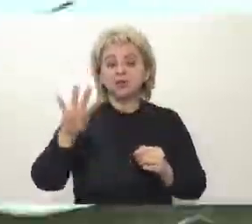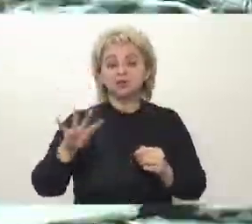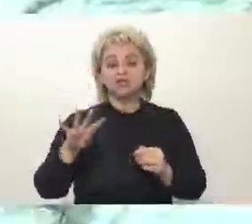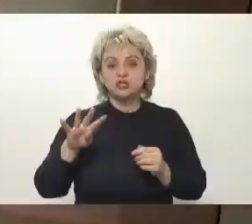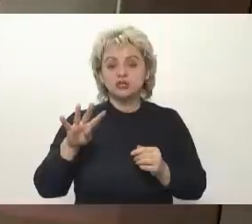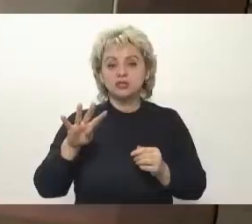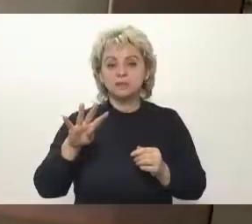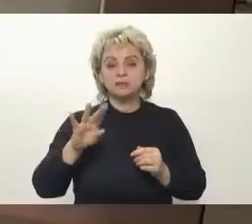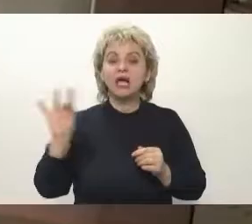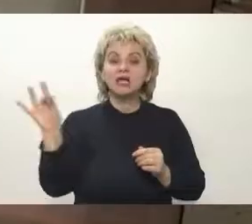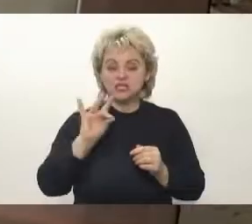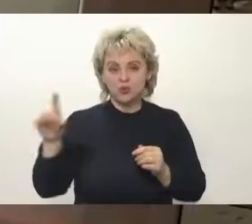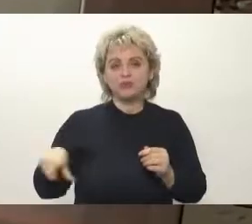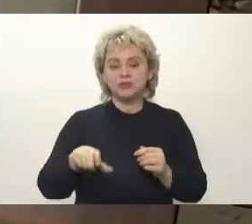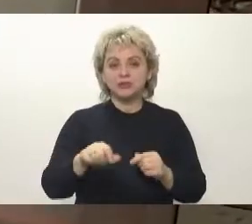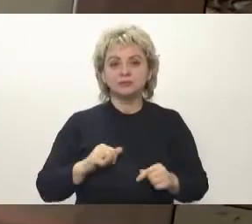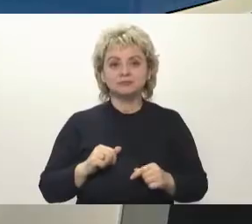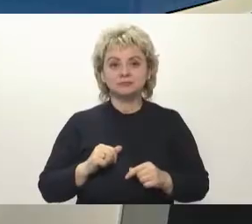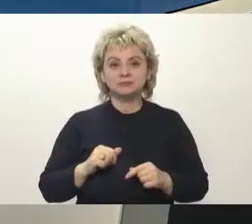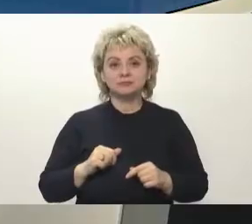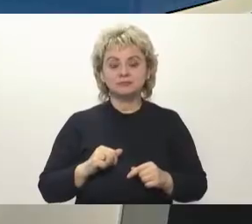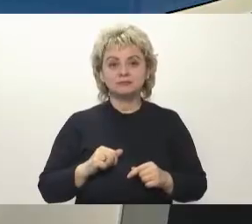Вишняков, Дон-24, Ростов-на-Дону.